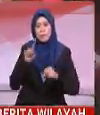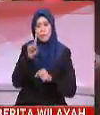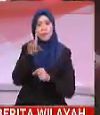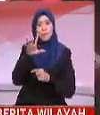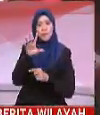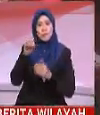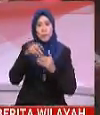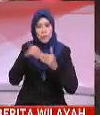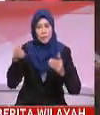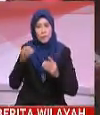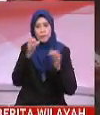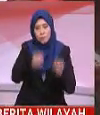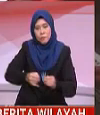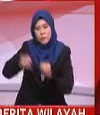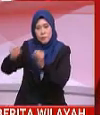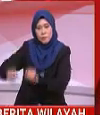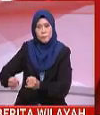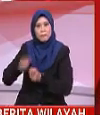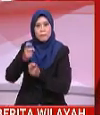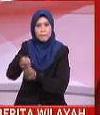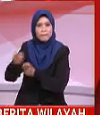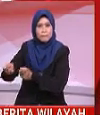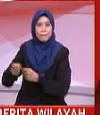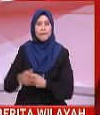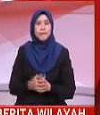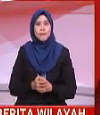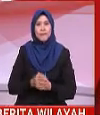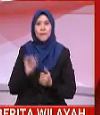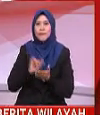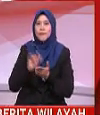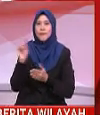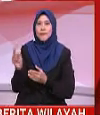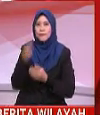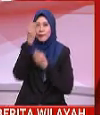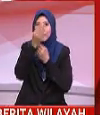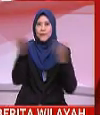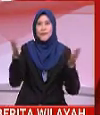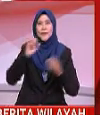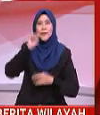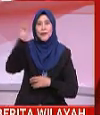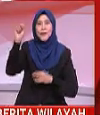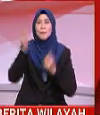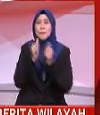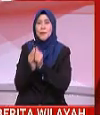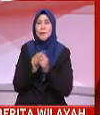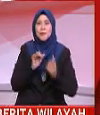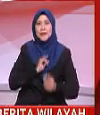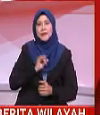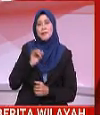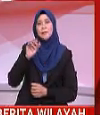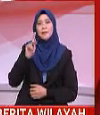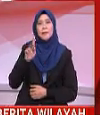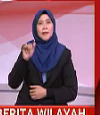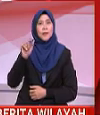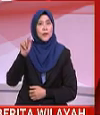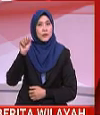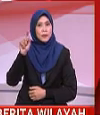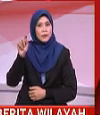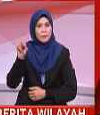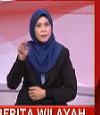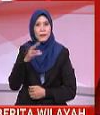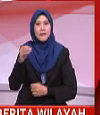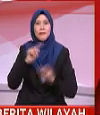RM150 untuk setiap seorang. Sekian paparan dari Sabah petang ini bersama saya, Konstantin Palawan, kembali